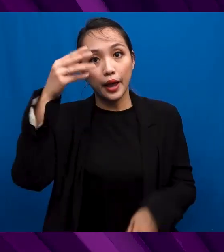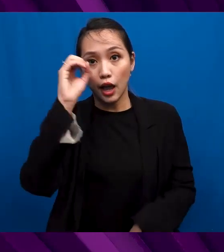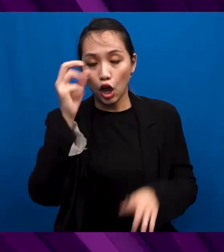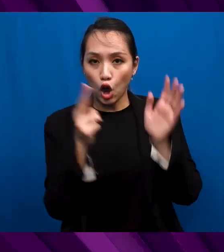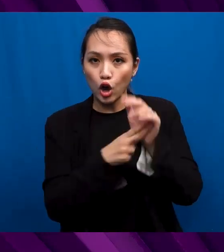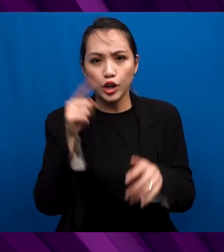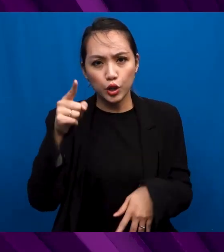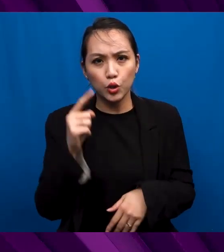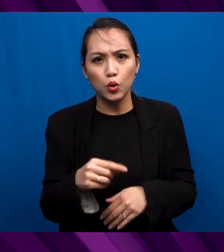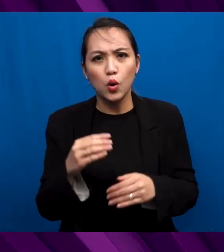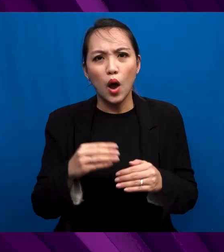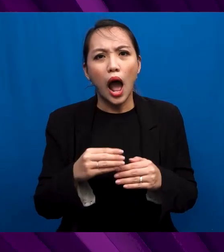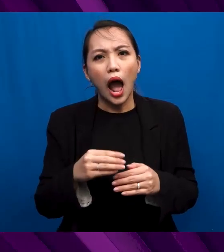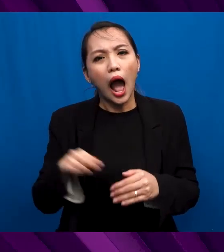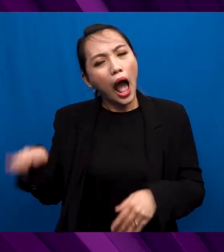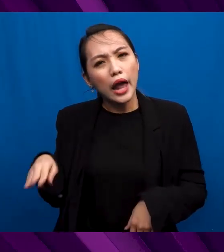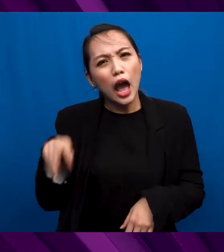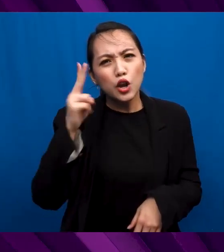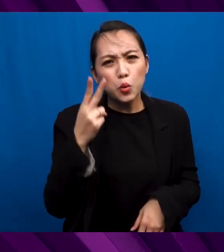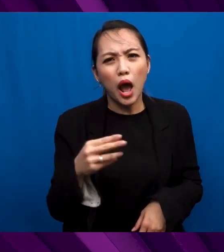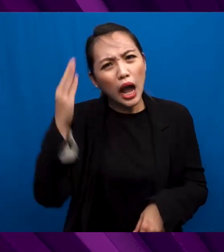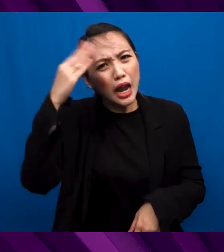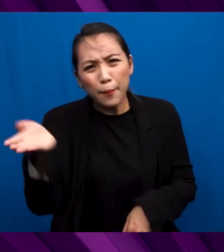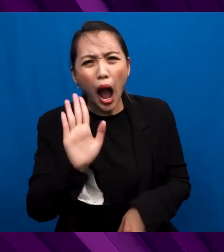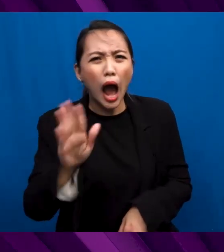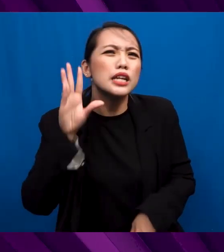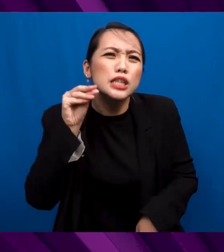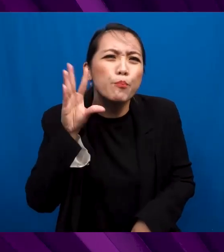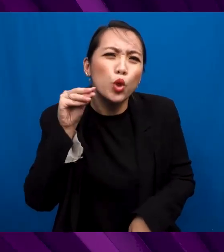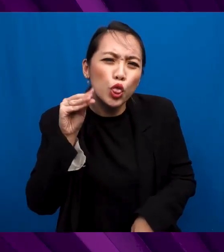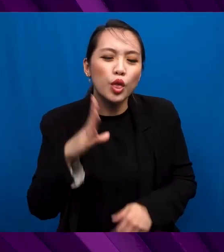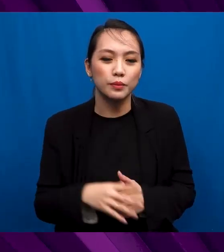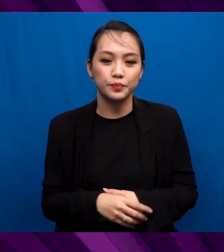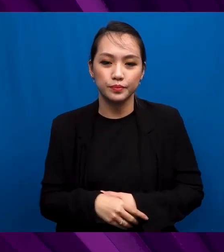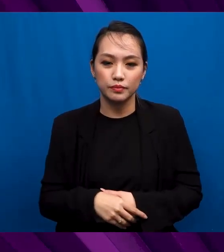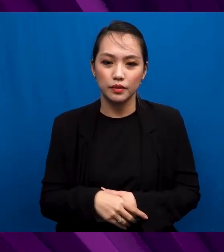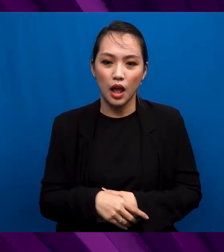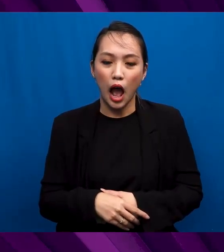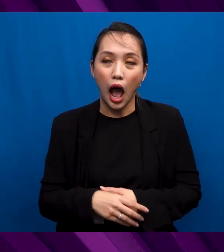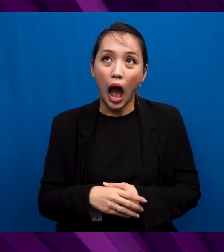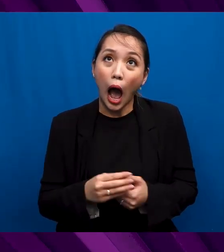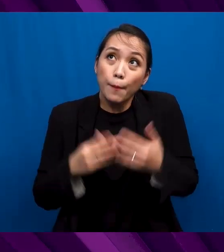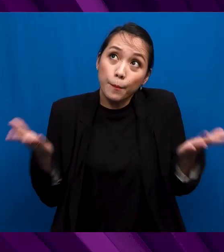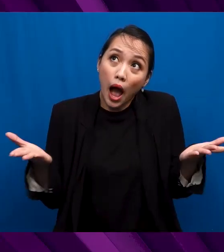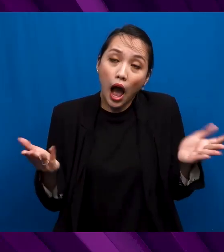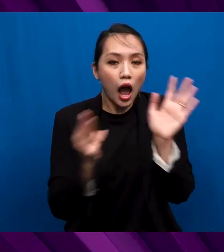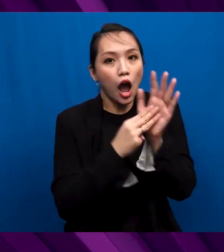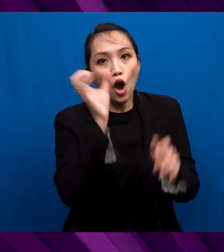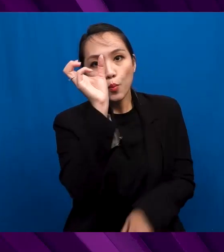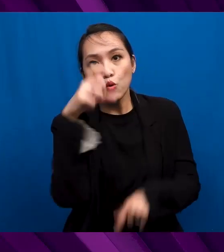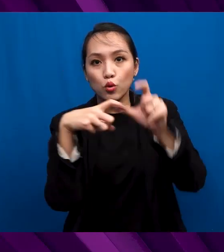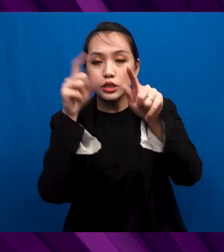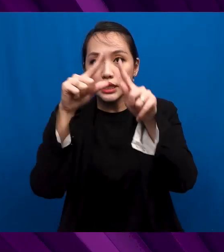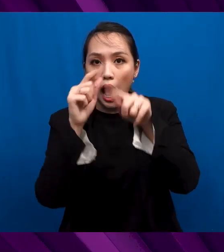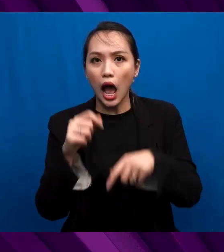tidak ada? Saya pikir nggak mungkin Musa membuat kesalahan. Pasti disengaja karena Tuhan kita bukanlah Allah